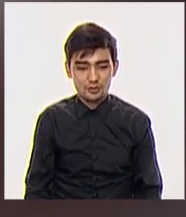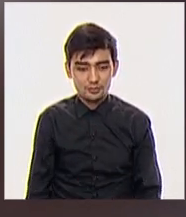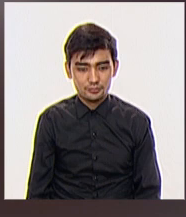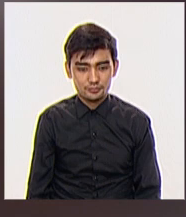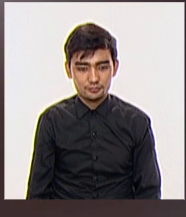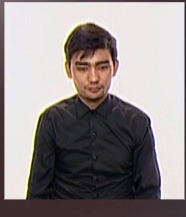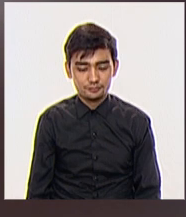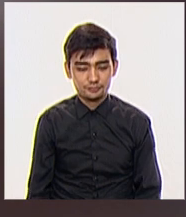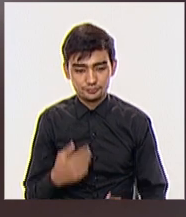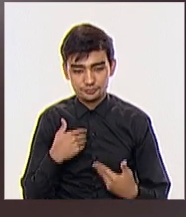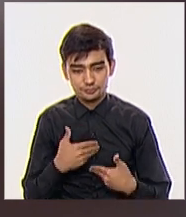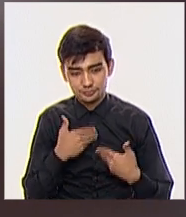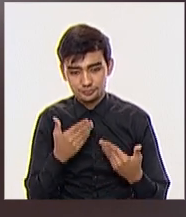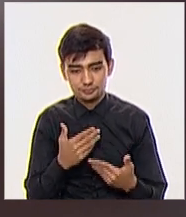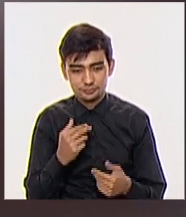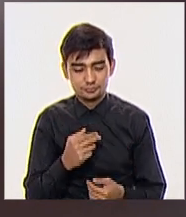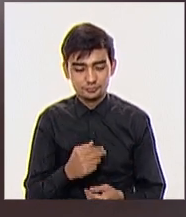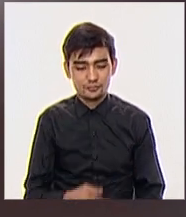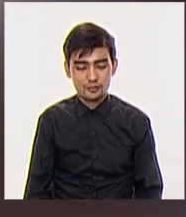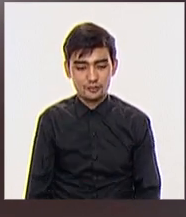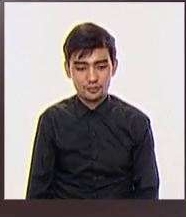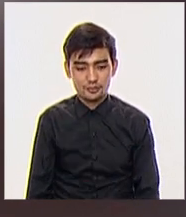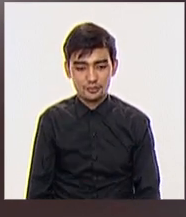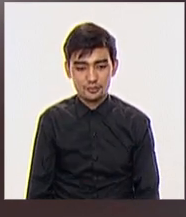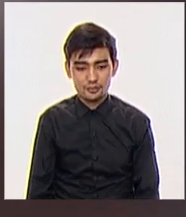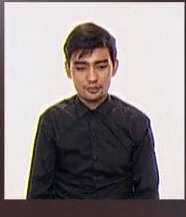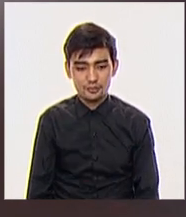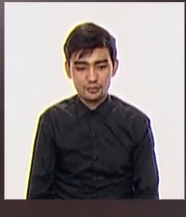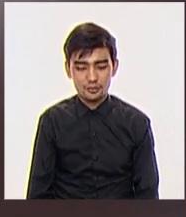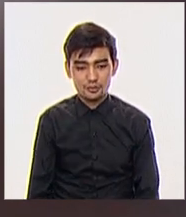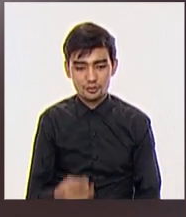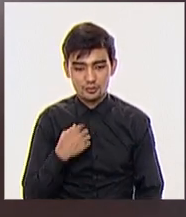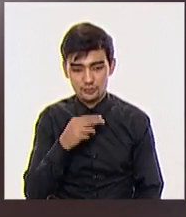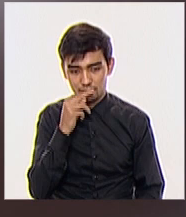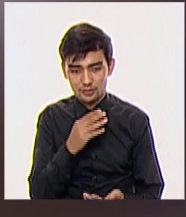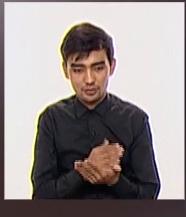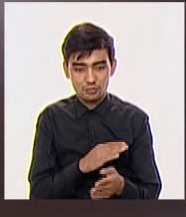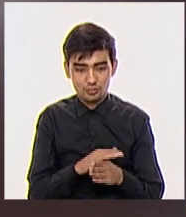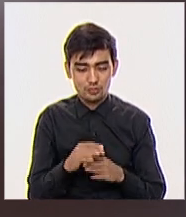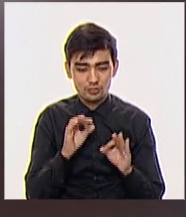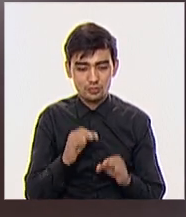шын көңілден көңіл айтамын, қайғырып. Өз кінәмді толықтай мойындаймын.